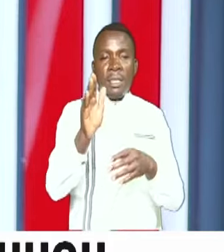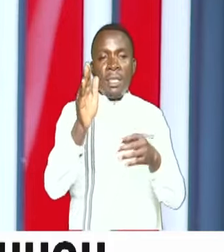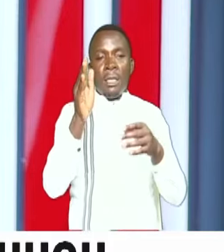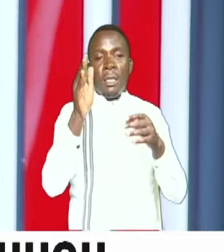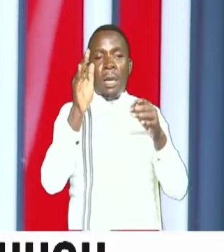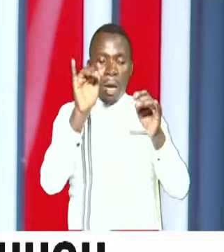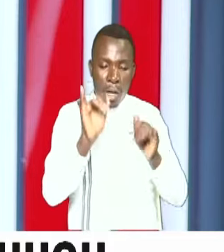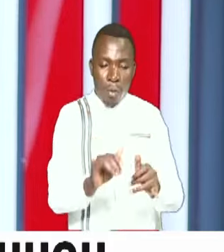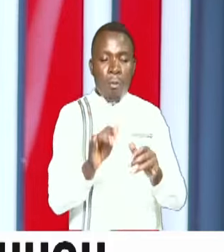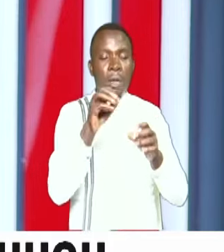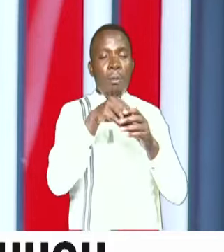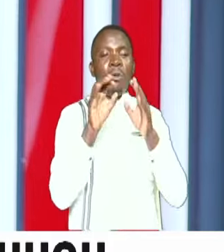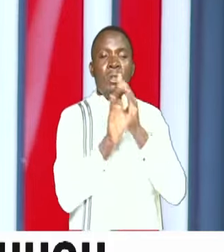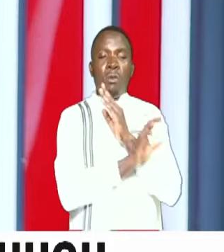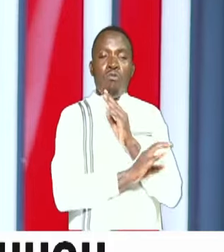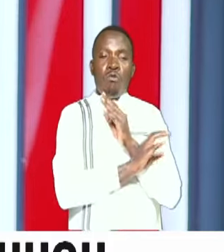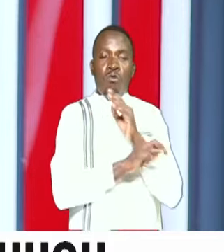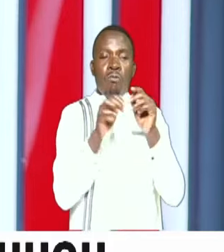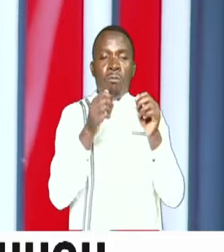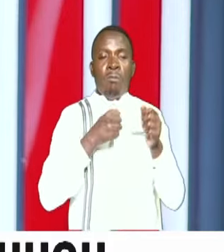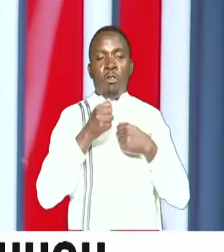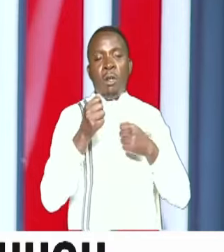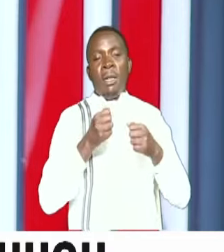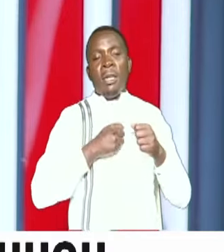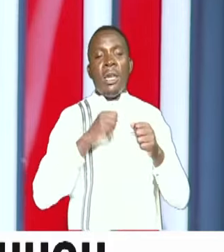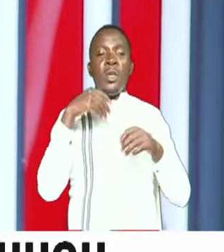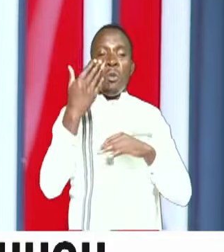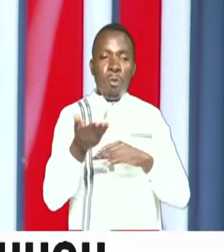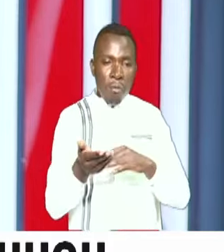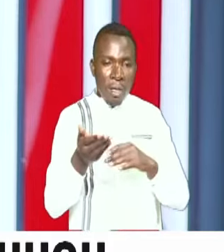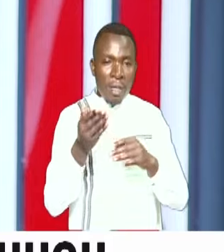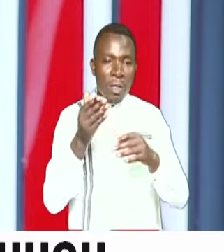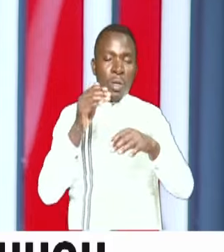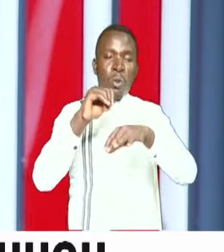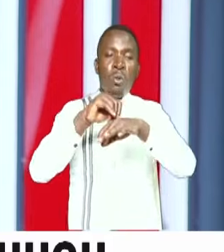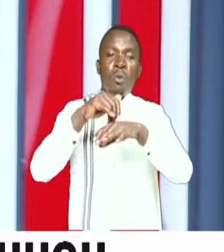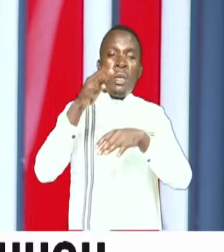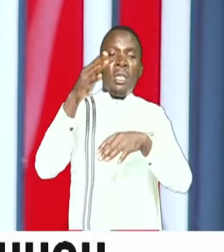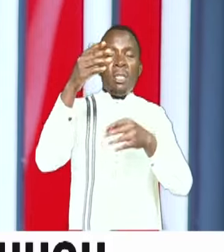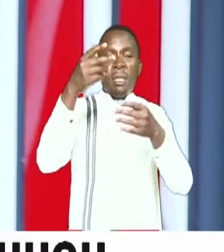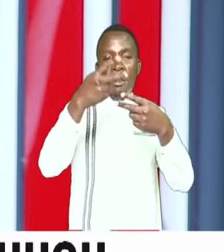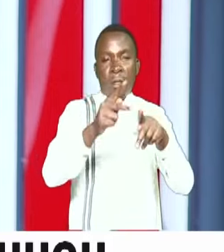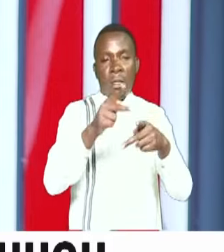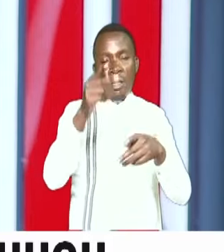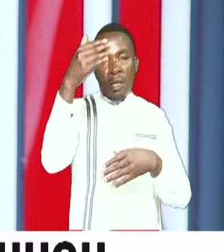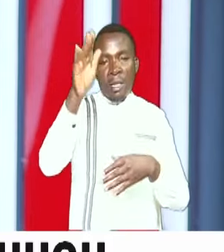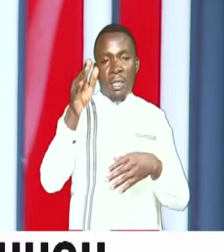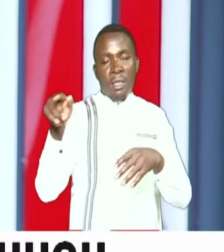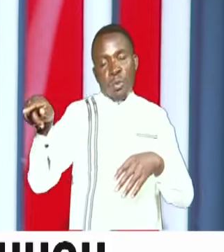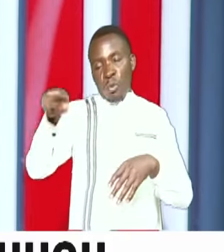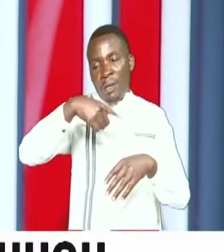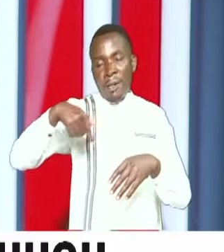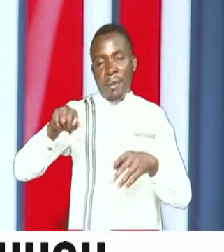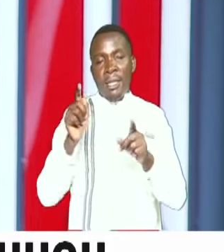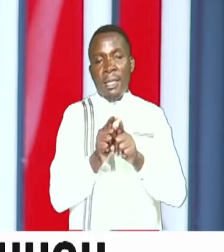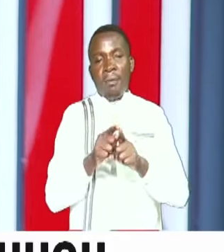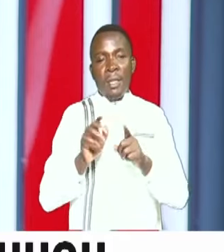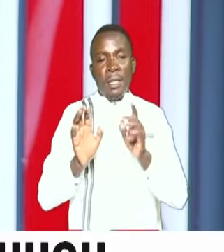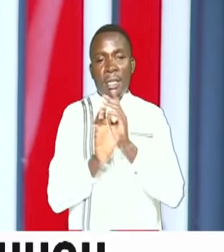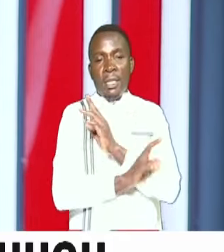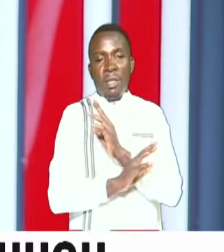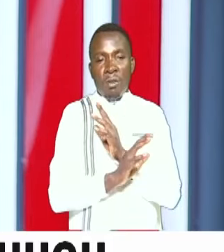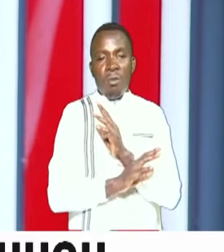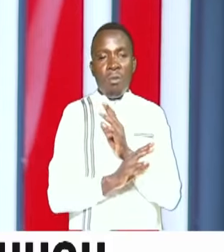ahubwo agahama mu gihugu. Ahubwo tukarenga tukabyohereza hanze ari twe nk'igihugu kugira ngo tuzibe